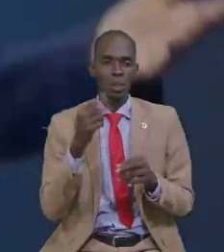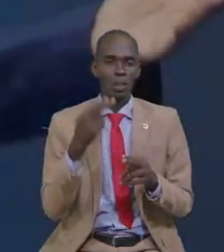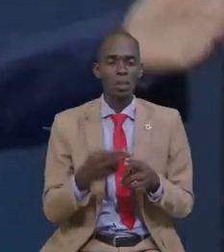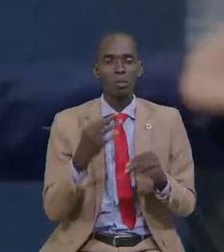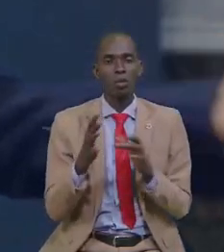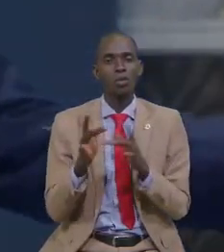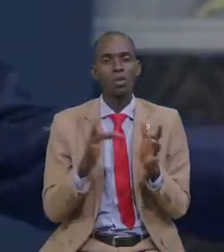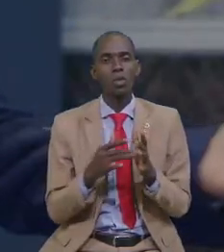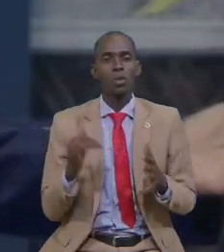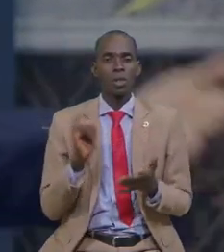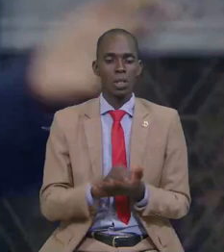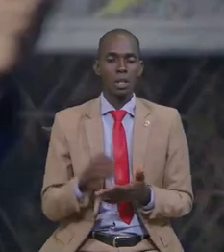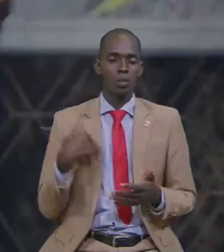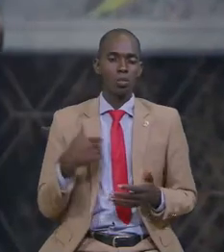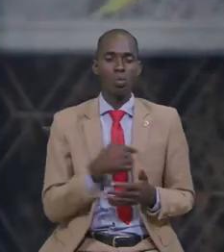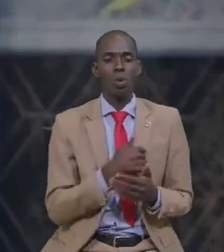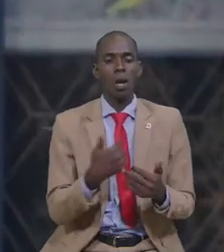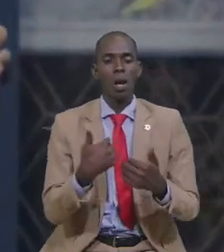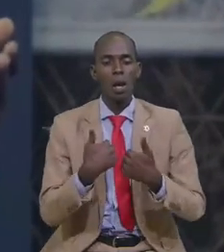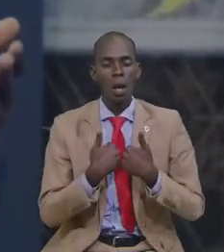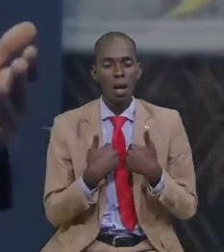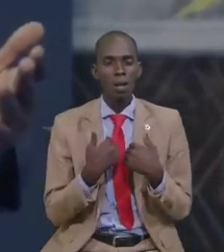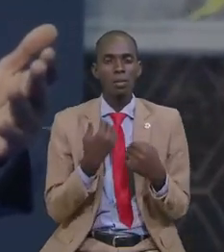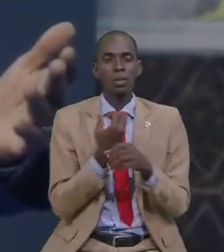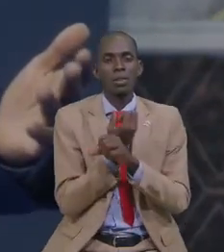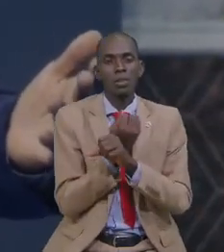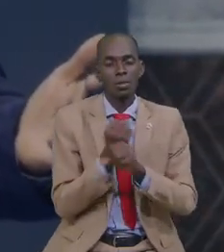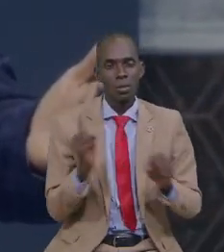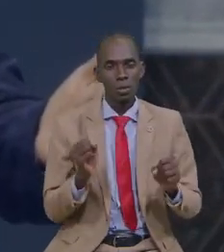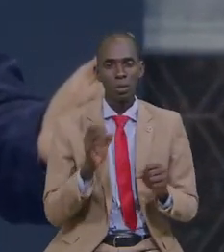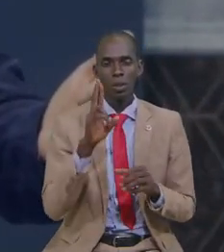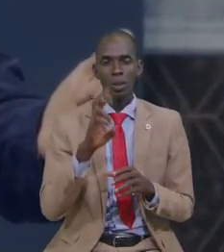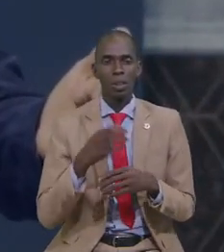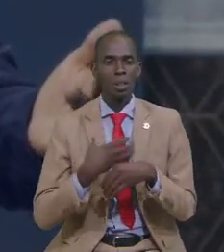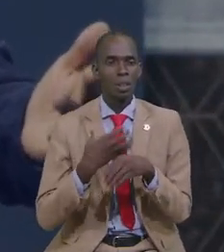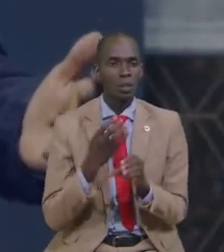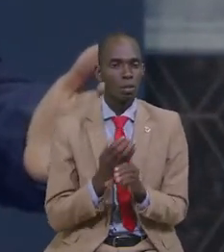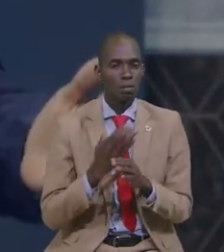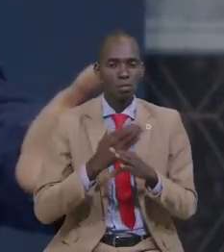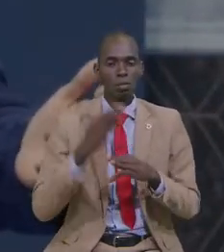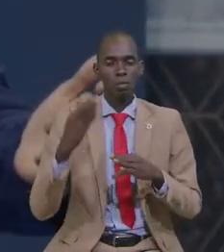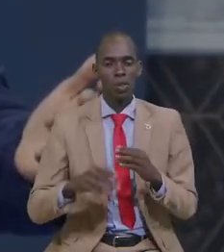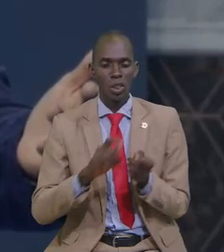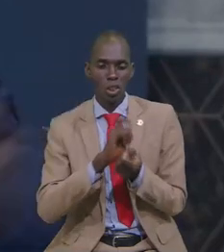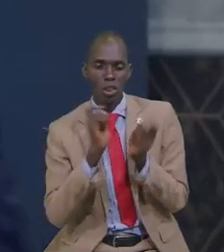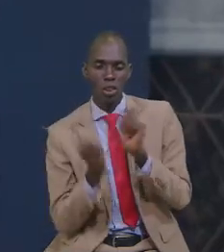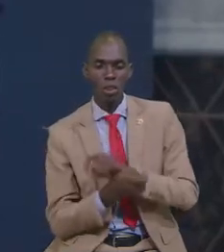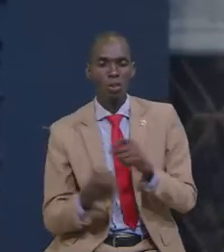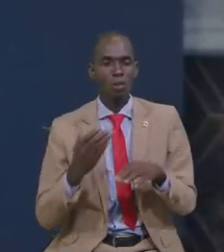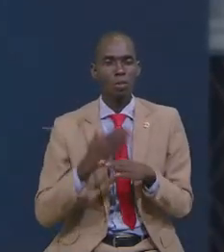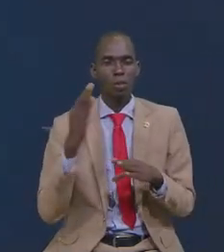de Jésus que nous avons le salut, la régénération, le changement